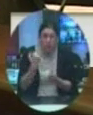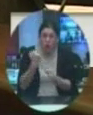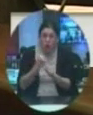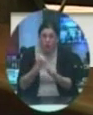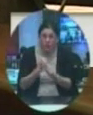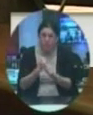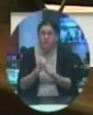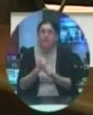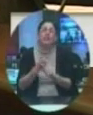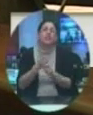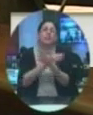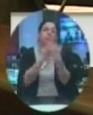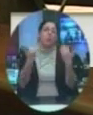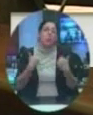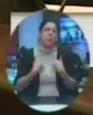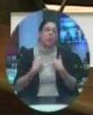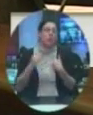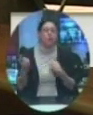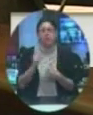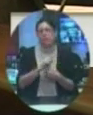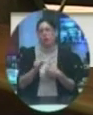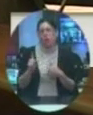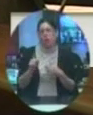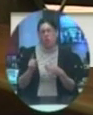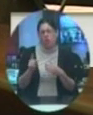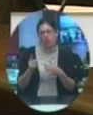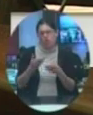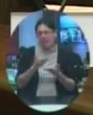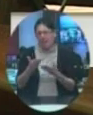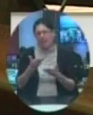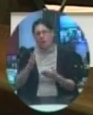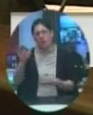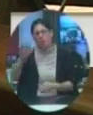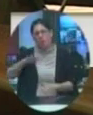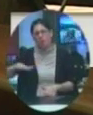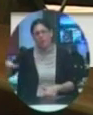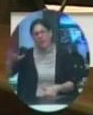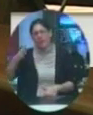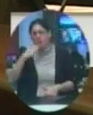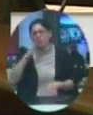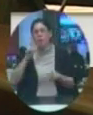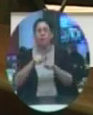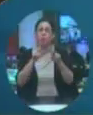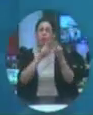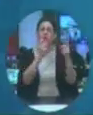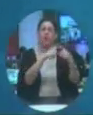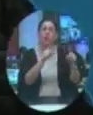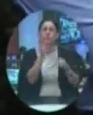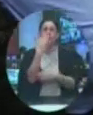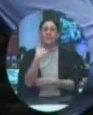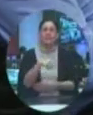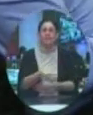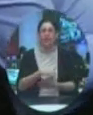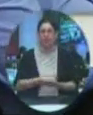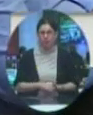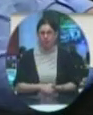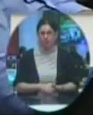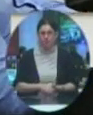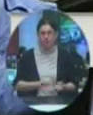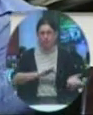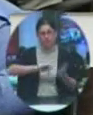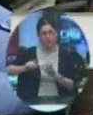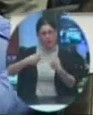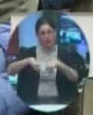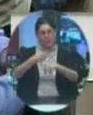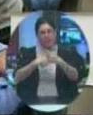האלה, ברור לנו שאתם לא מתייחסים למזרח ירושלים כמו לשאר הערים במדינת ישראל. ועדת הכלכלה